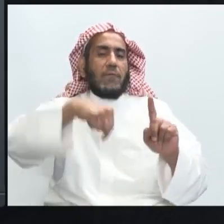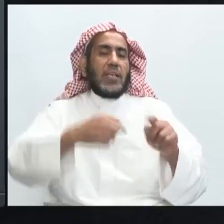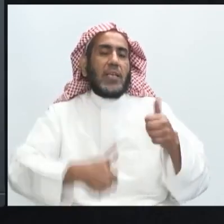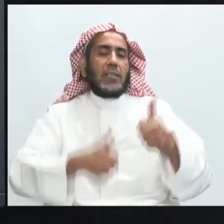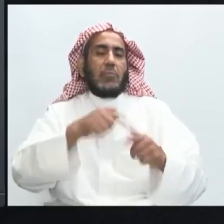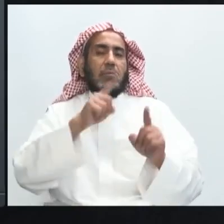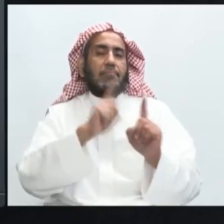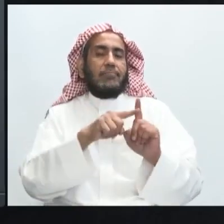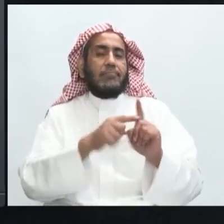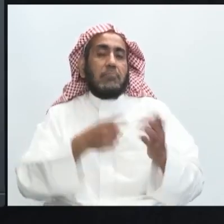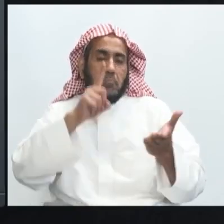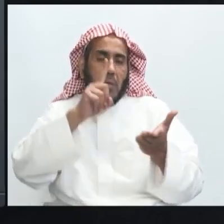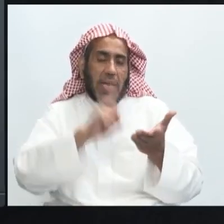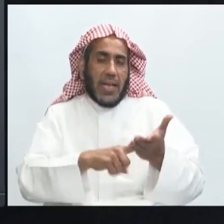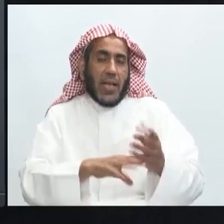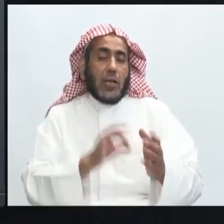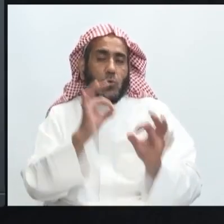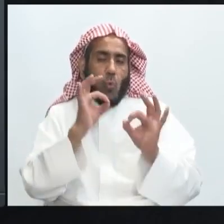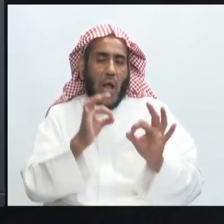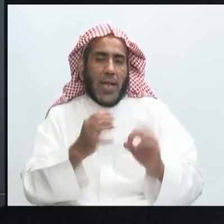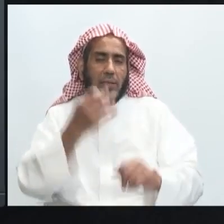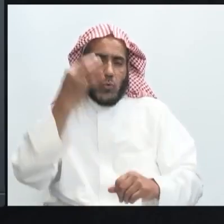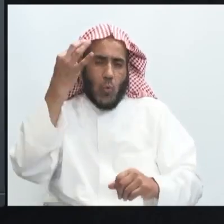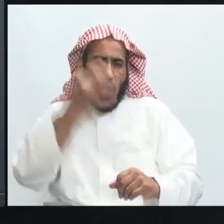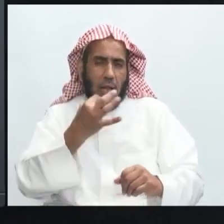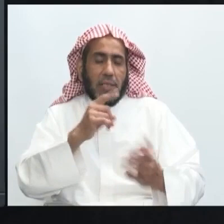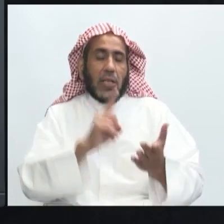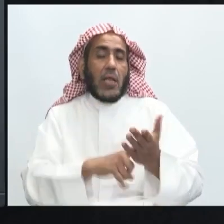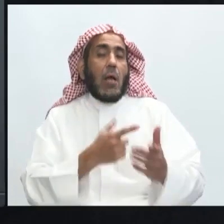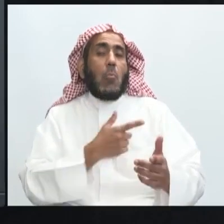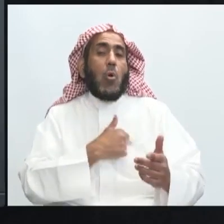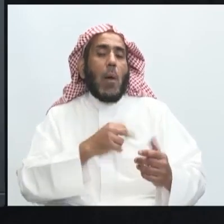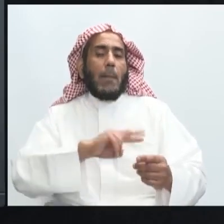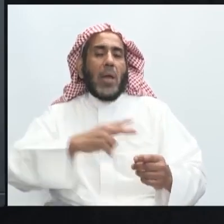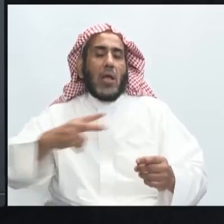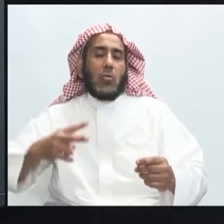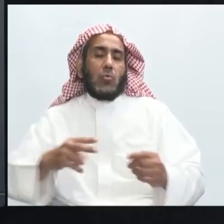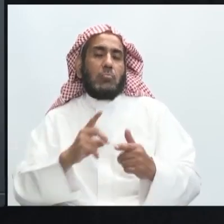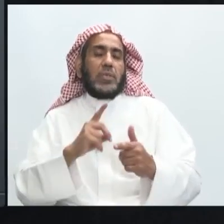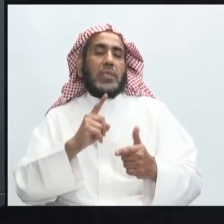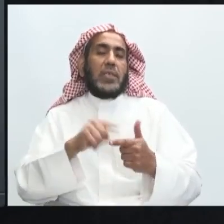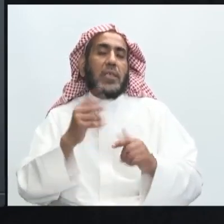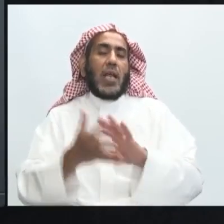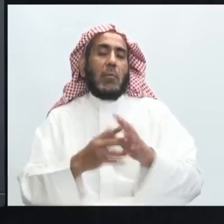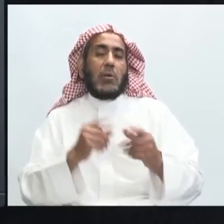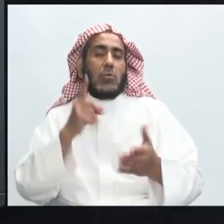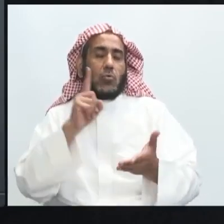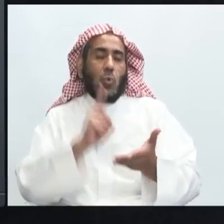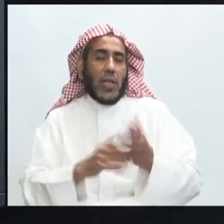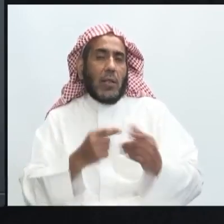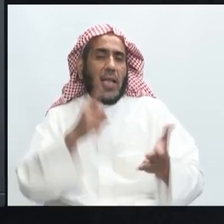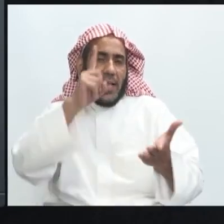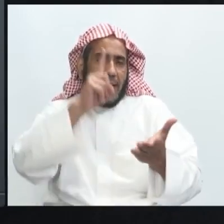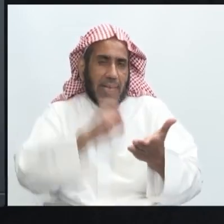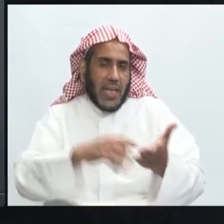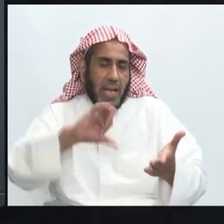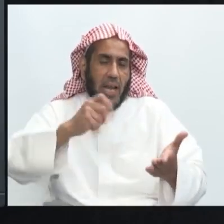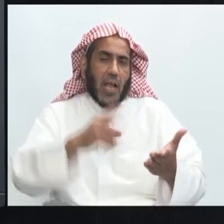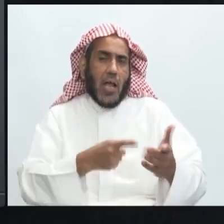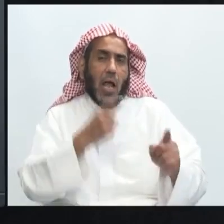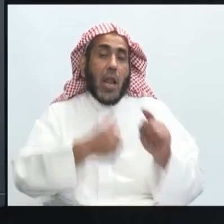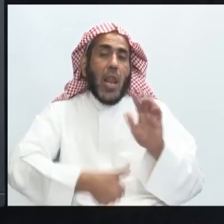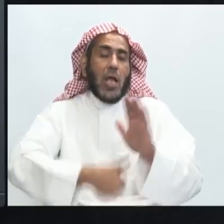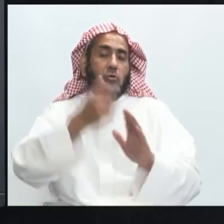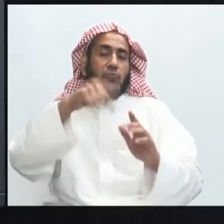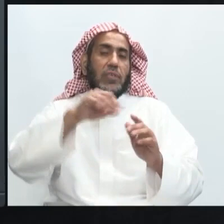يعني تؤكد هذا ما يسمى باضرب الخبر او تؤكد المعنى انك ناجح في